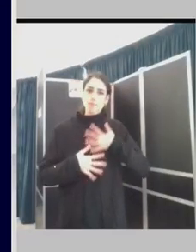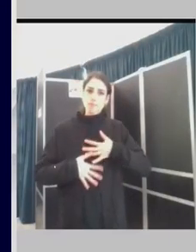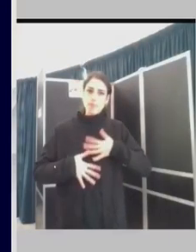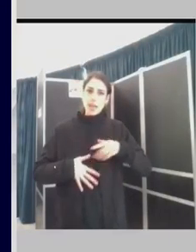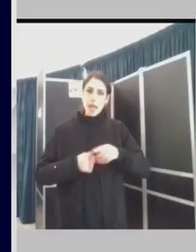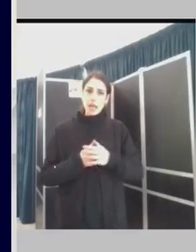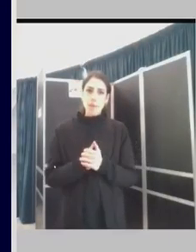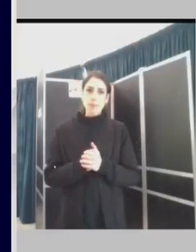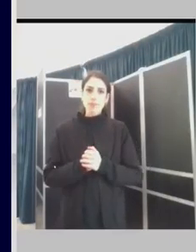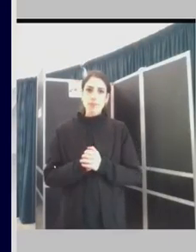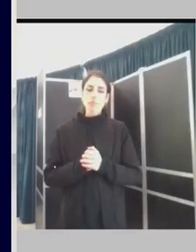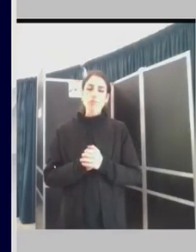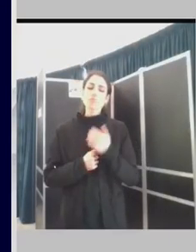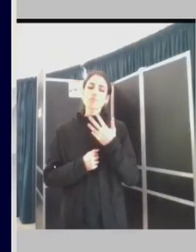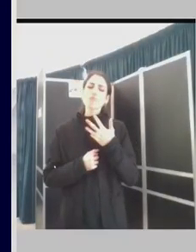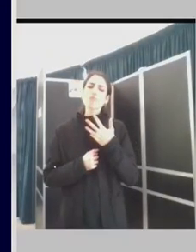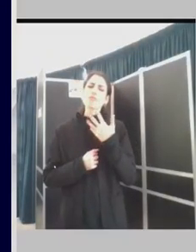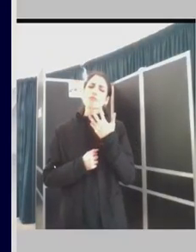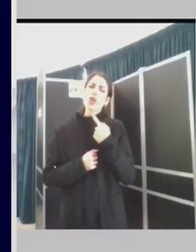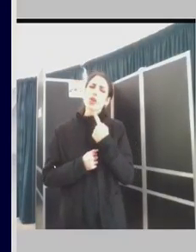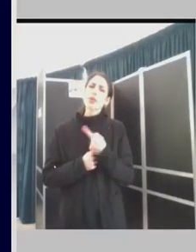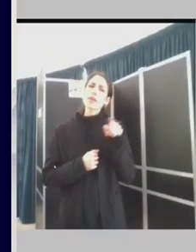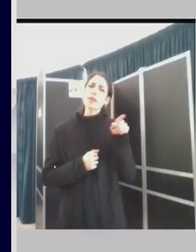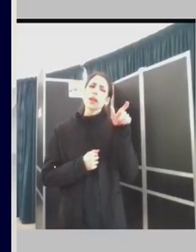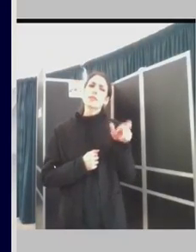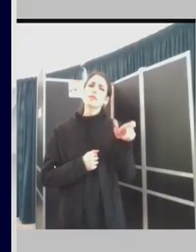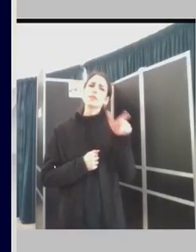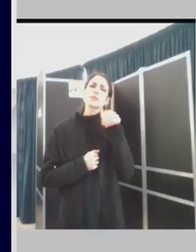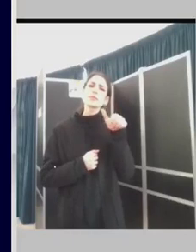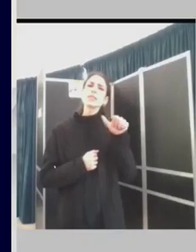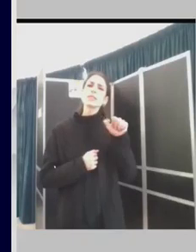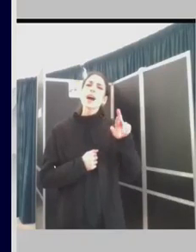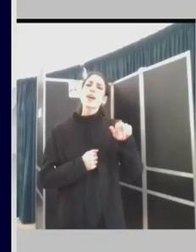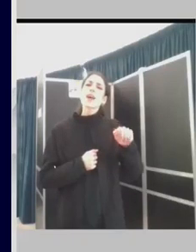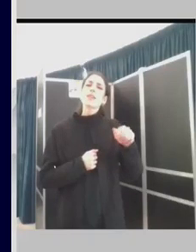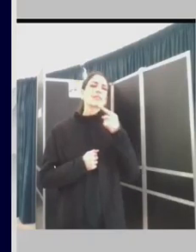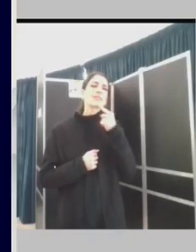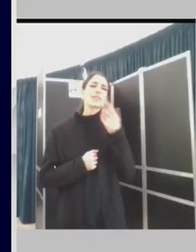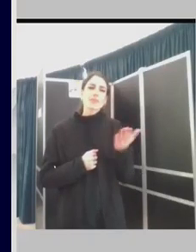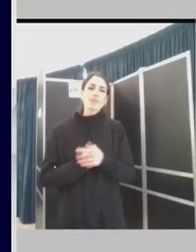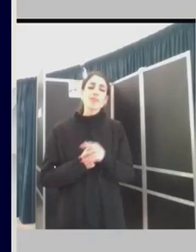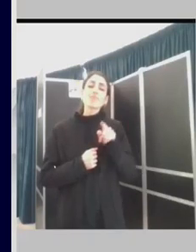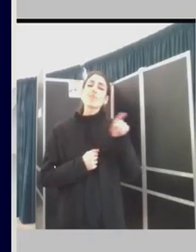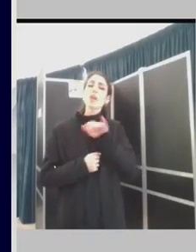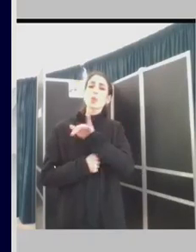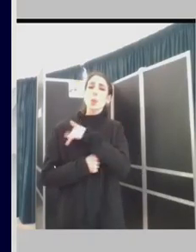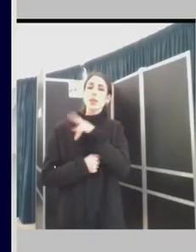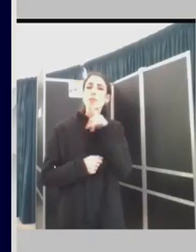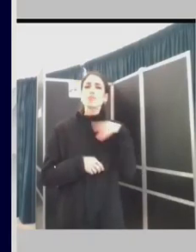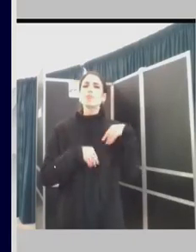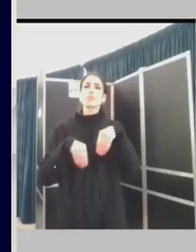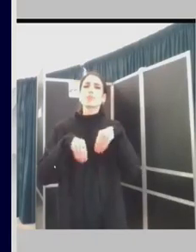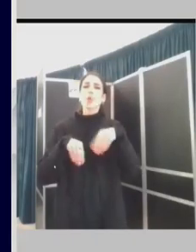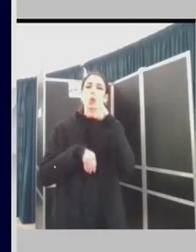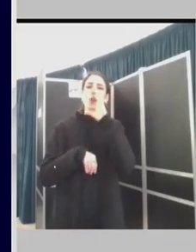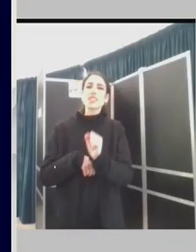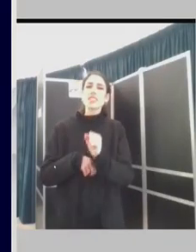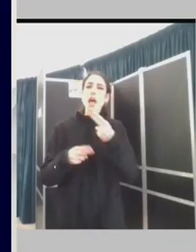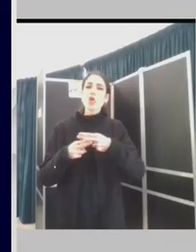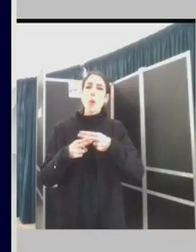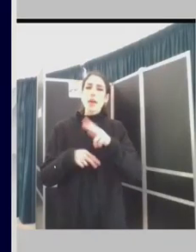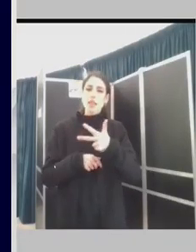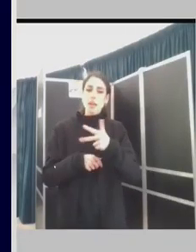era una studentessa universitaria che frequentava l'Università di Roma 3, che è stata uccisa per